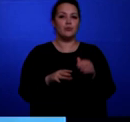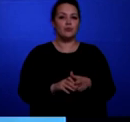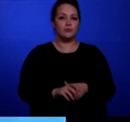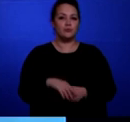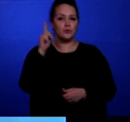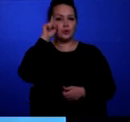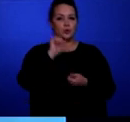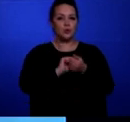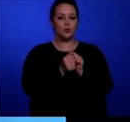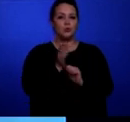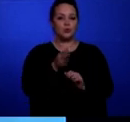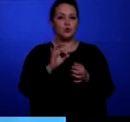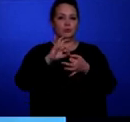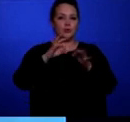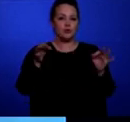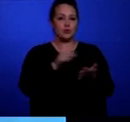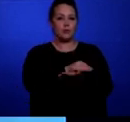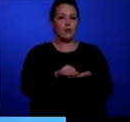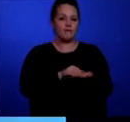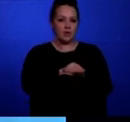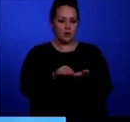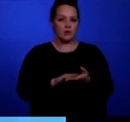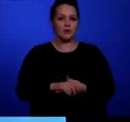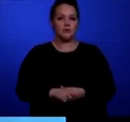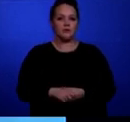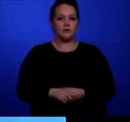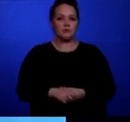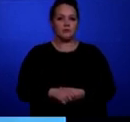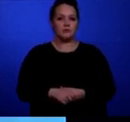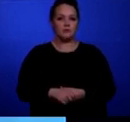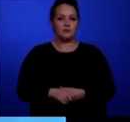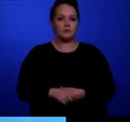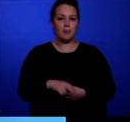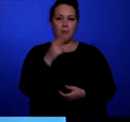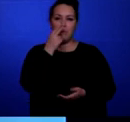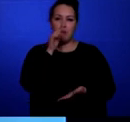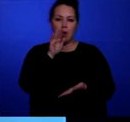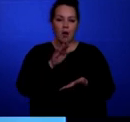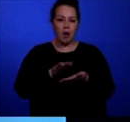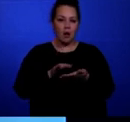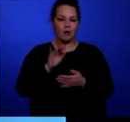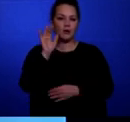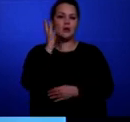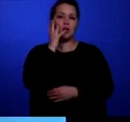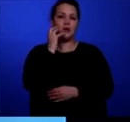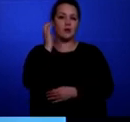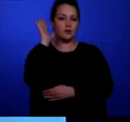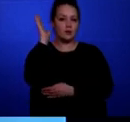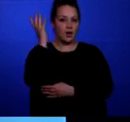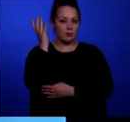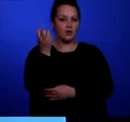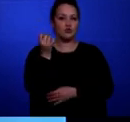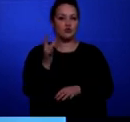Учить будем по строчкам. Повторяйте за мной. Маленькая яблонька. Еще